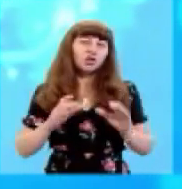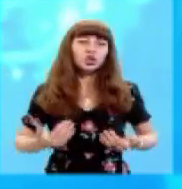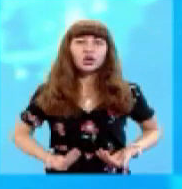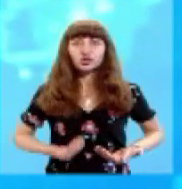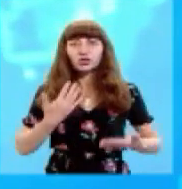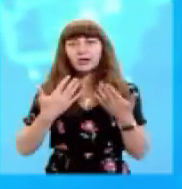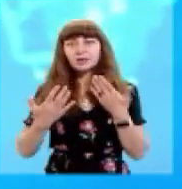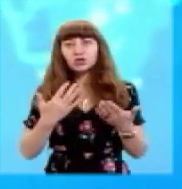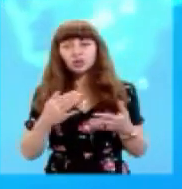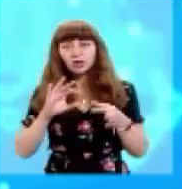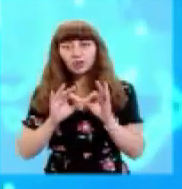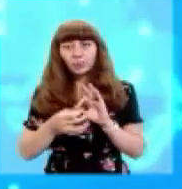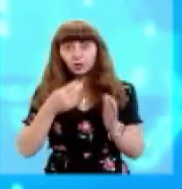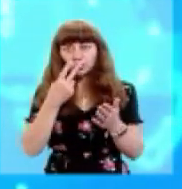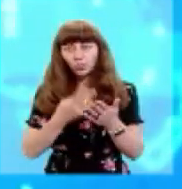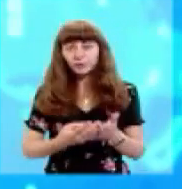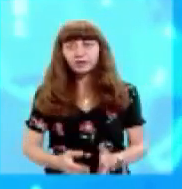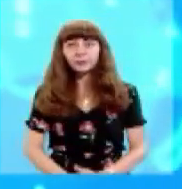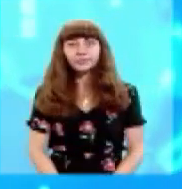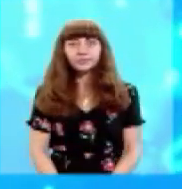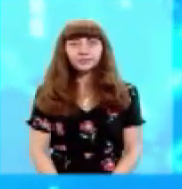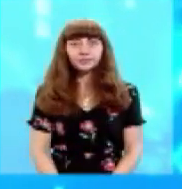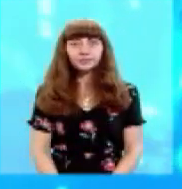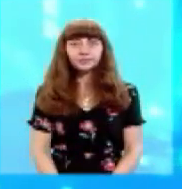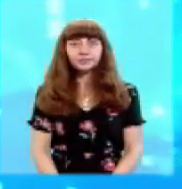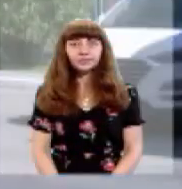жилищных отношениях. Подробности в репортаже моих коллег.